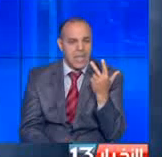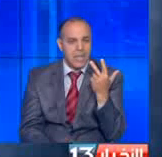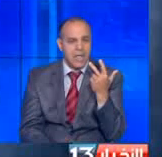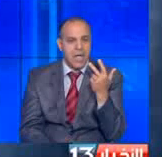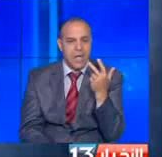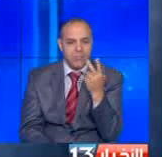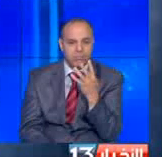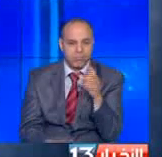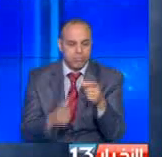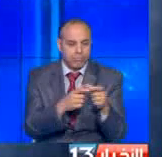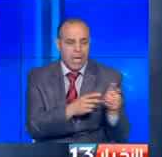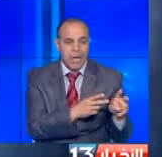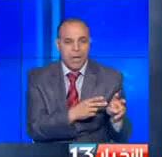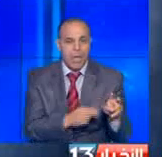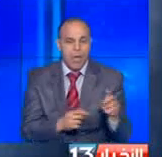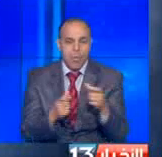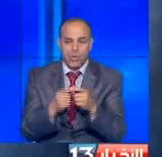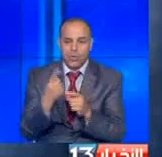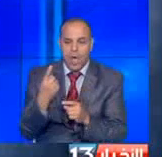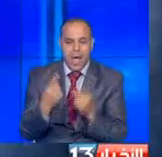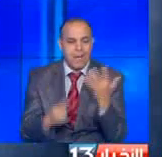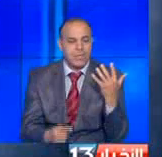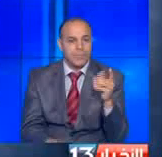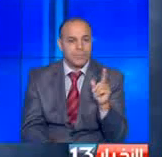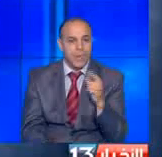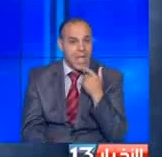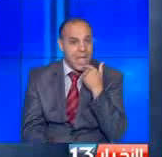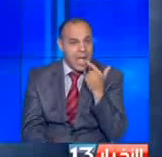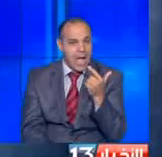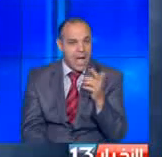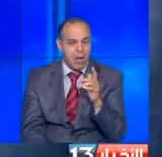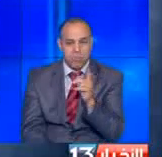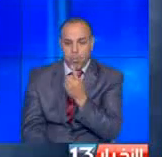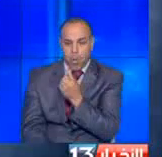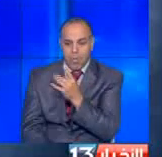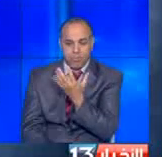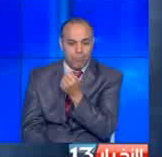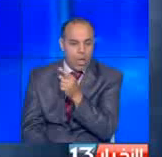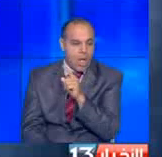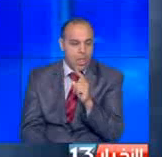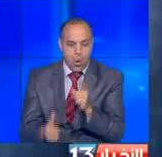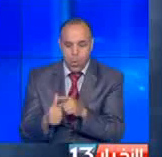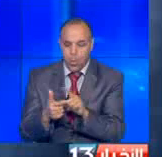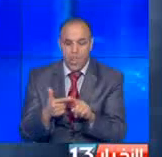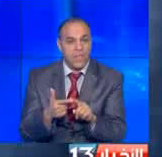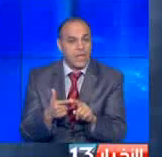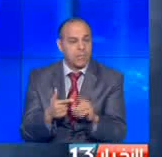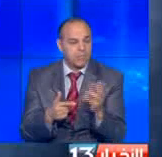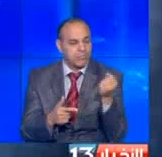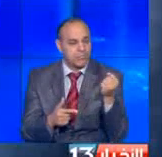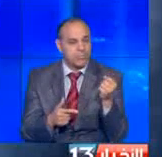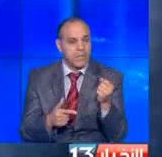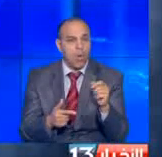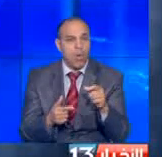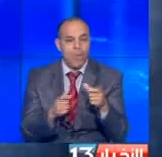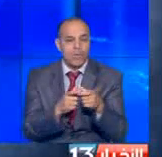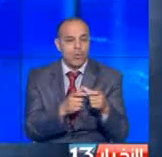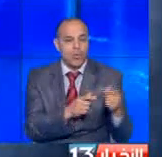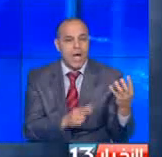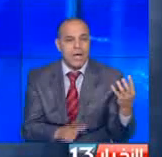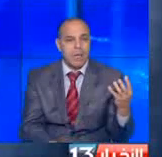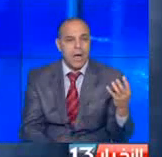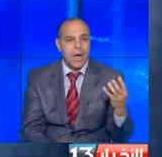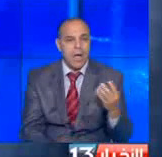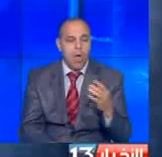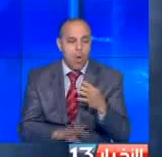باربعه فرق ومجموعه بخمسه على ان يترشح صاحبا المركزين الاول والثاني من كل مجموعه الى